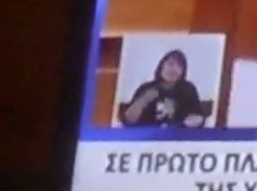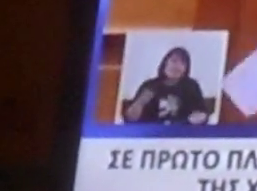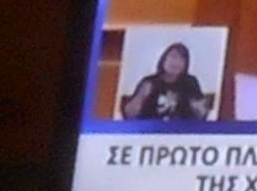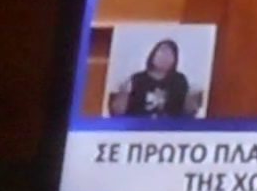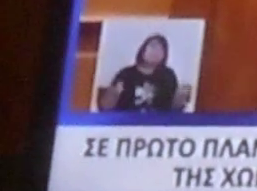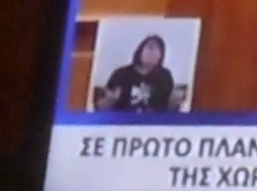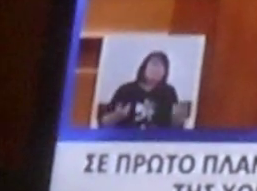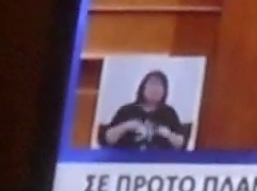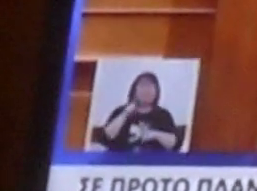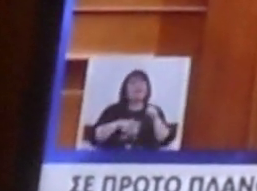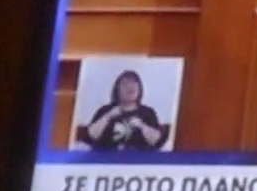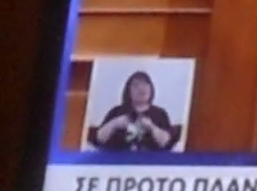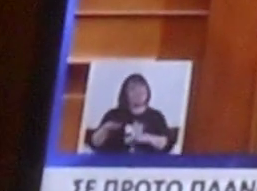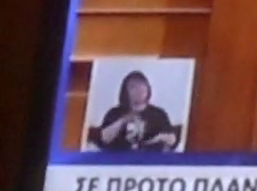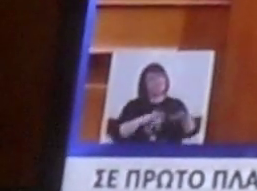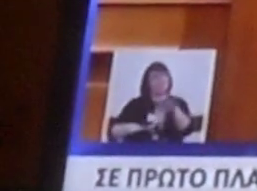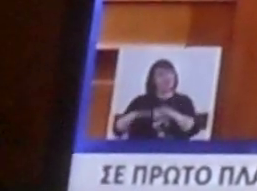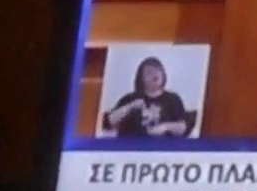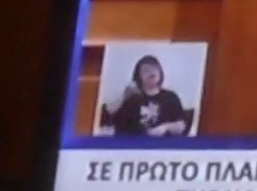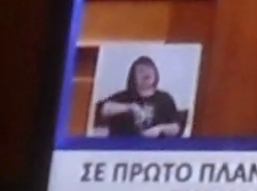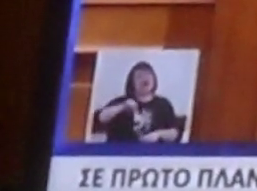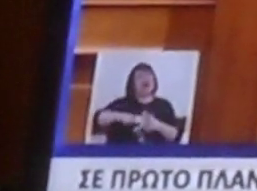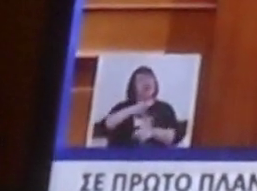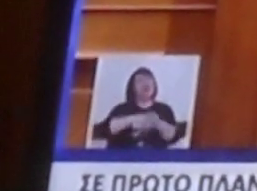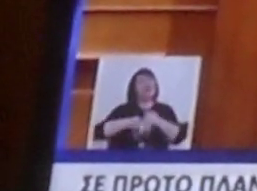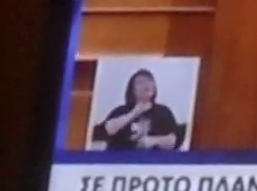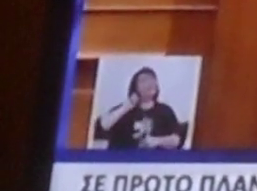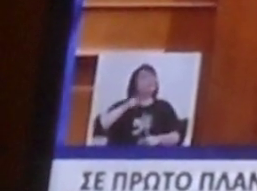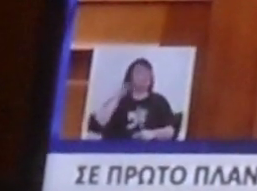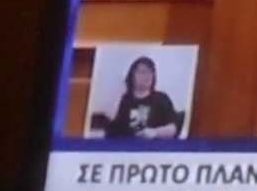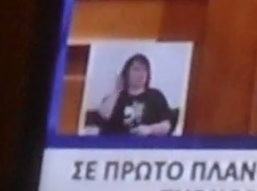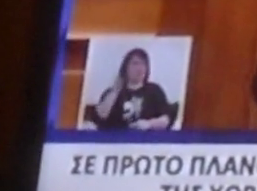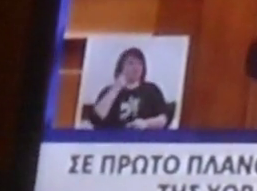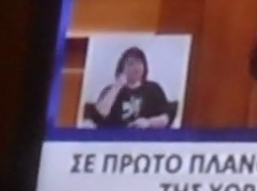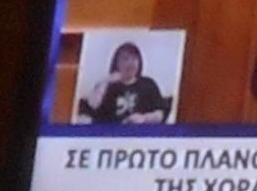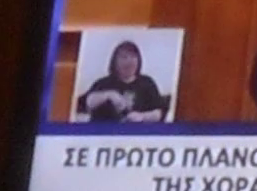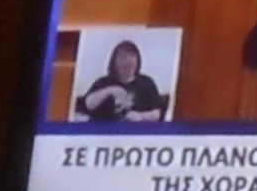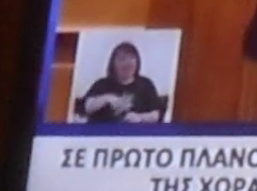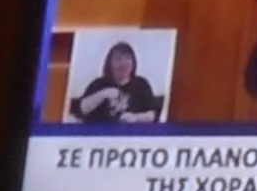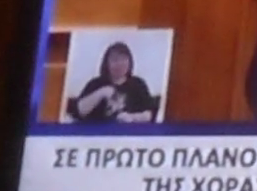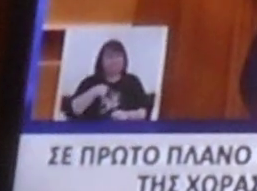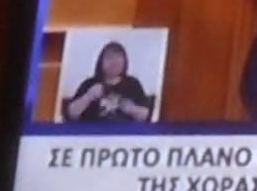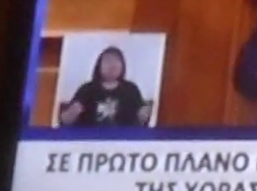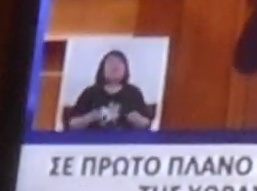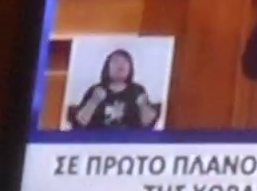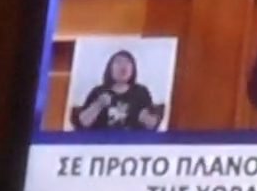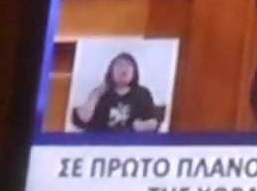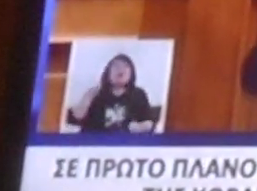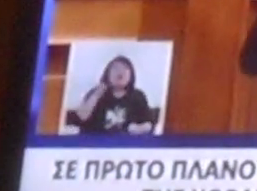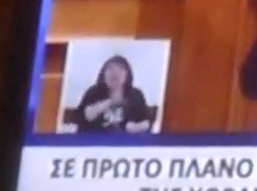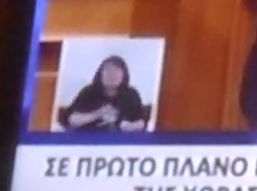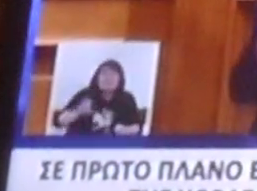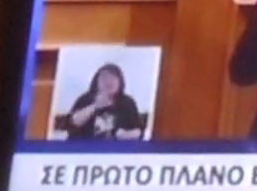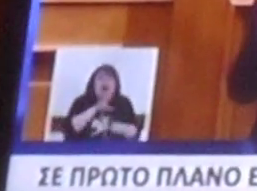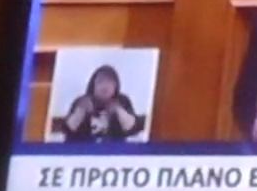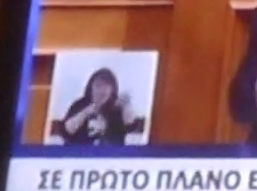πρέπει να γίνουν αλλαγές, να υπογράψει για να μάθουμε τι έχει γίνει. Κατάμε το ολοκληρώνει το λέγω. Ο κύριος Καμένος, πάλι